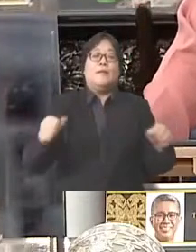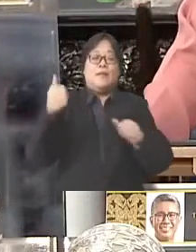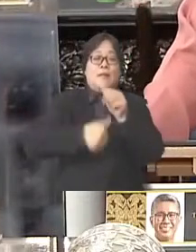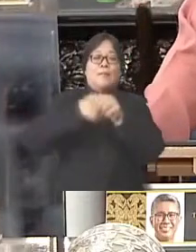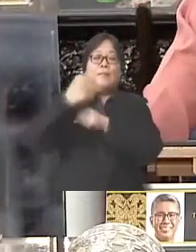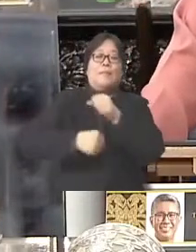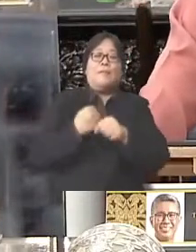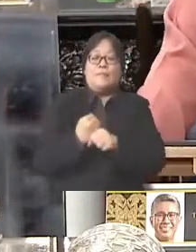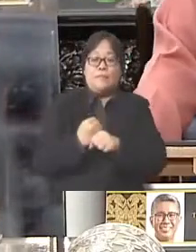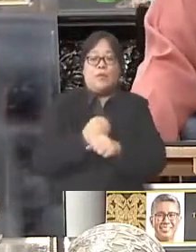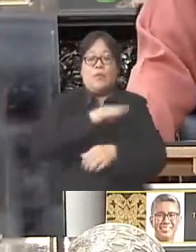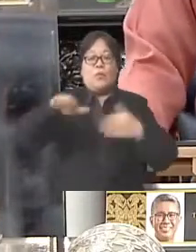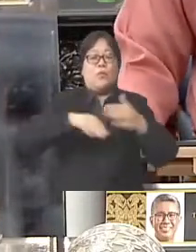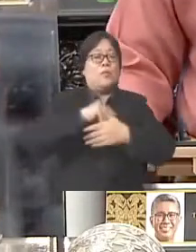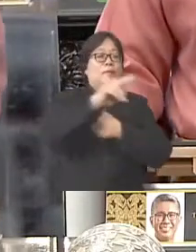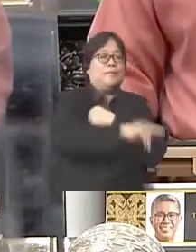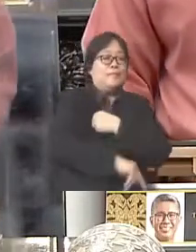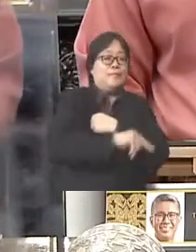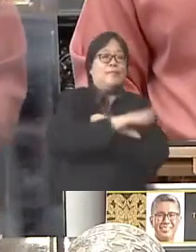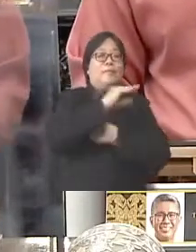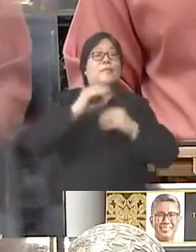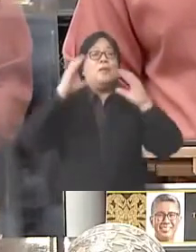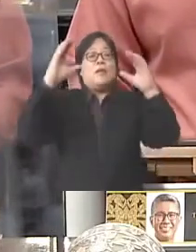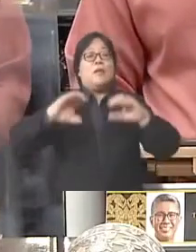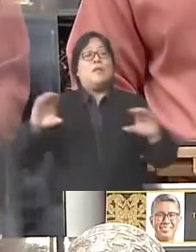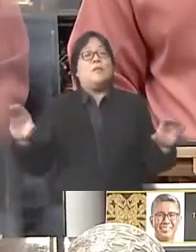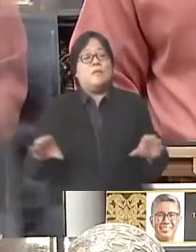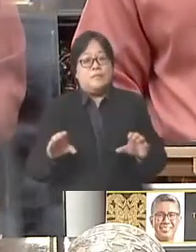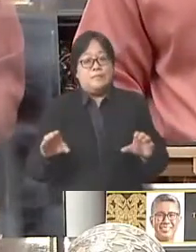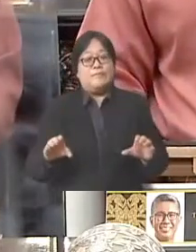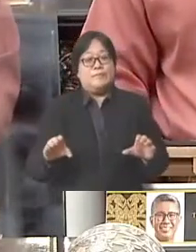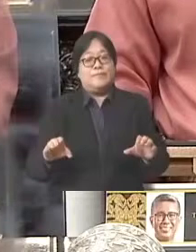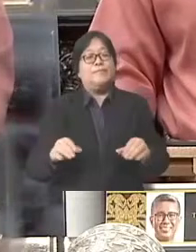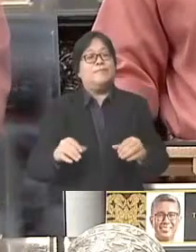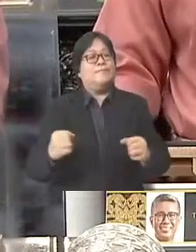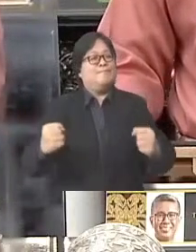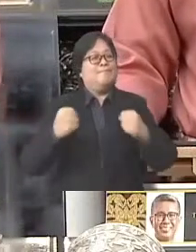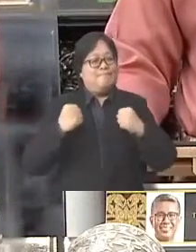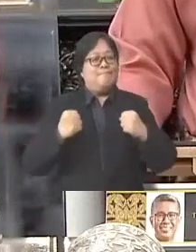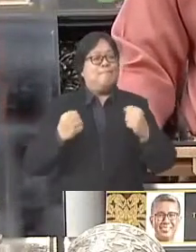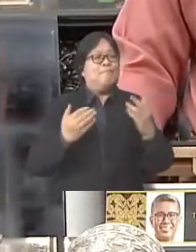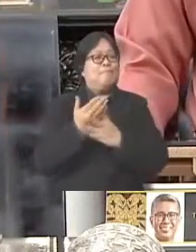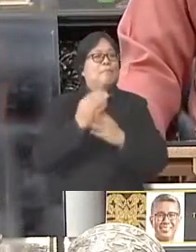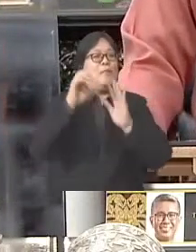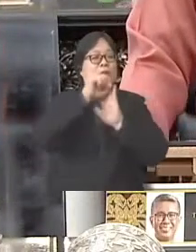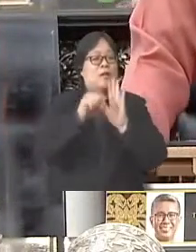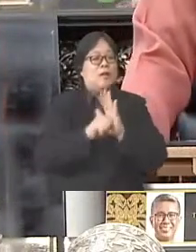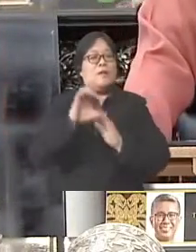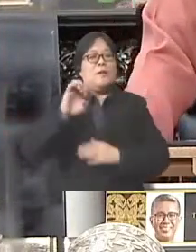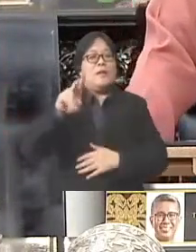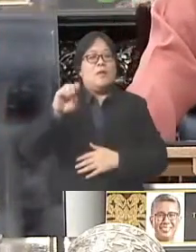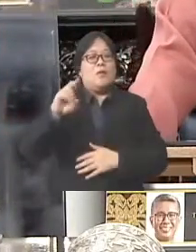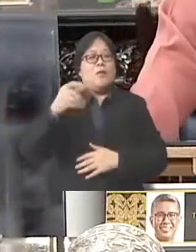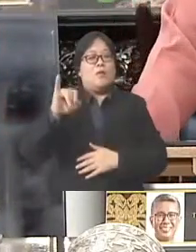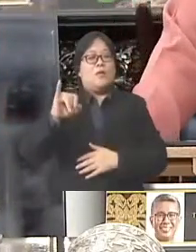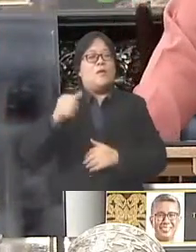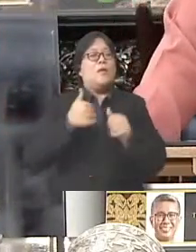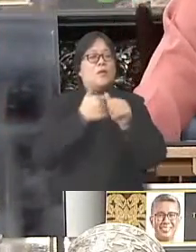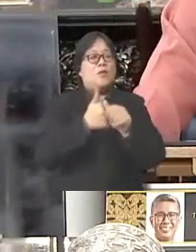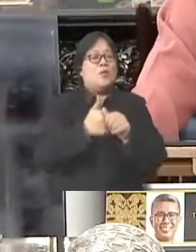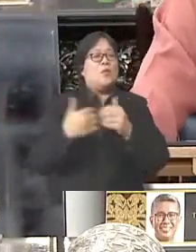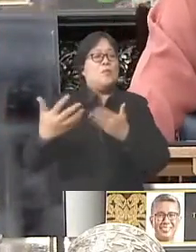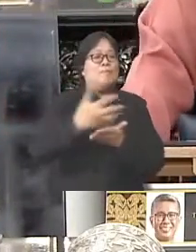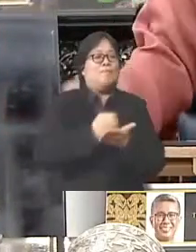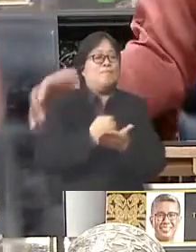setiap tahun bagi semua negeri dan mekanisme pelaksanaan pelaksanaannya dipupuk lebih caecilia ekologi berasaskan